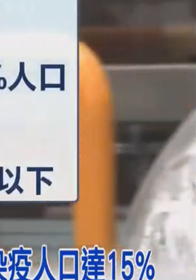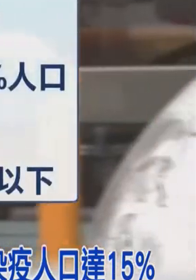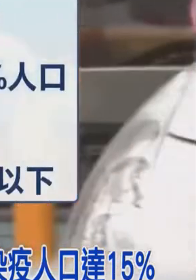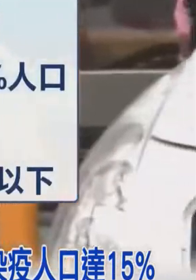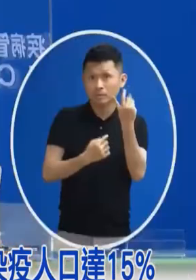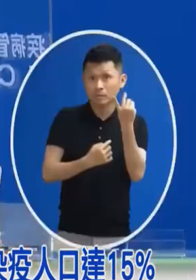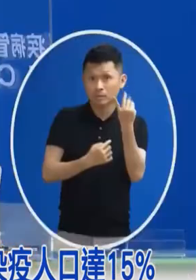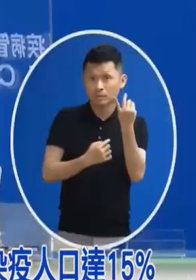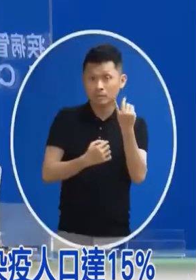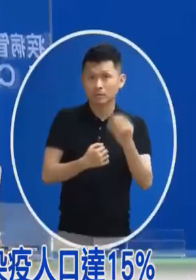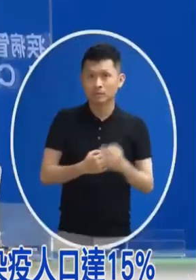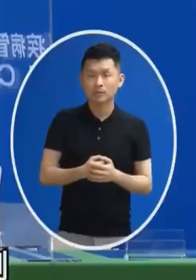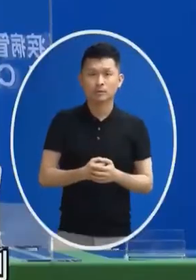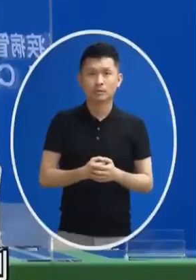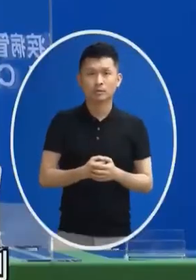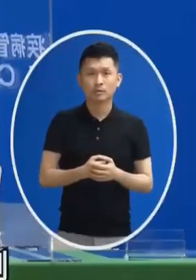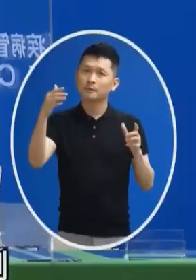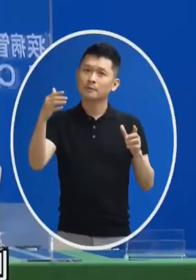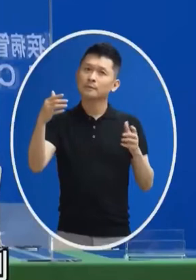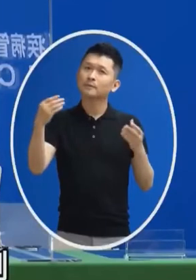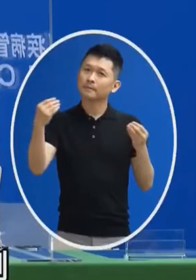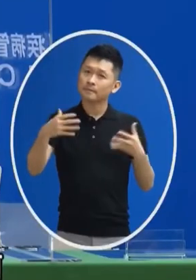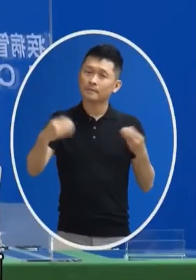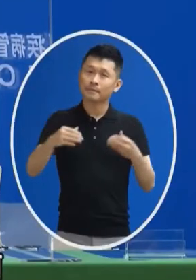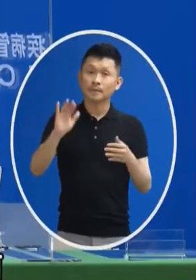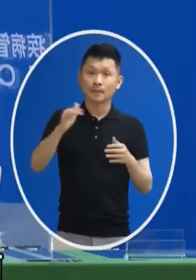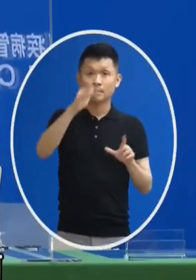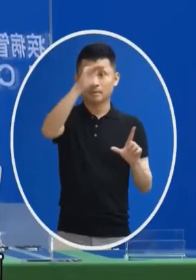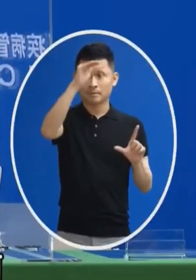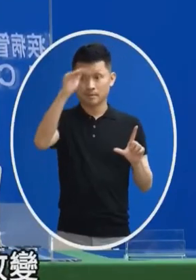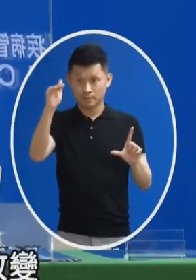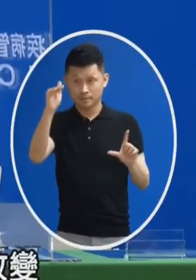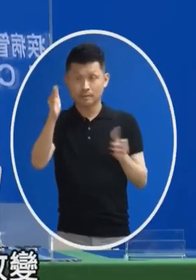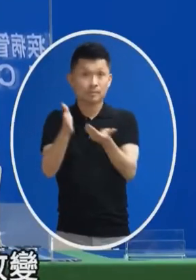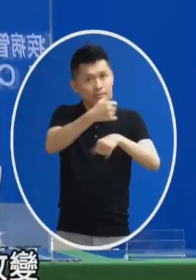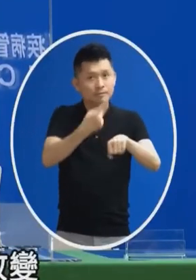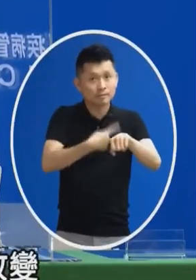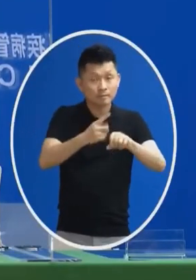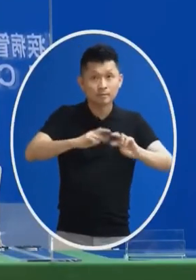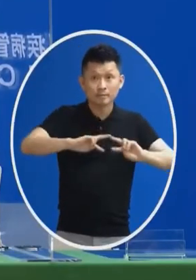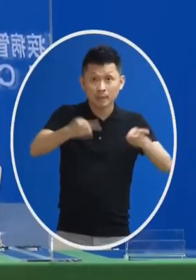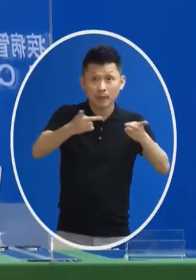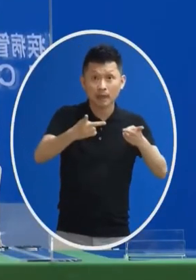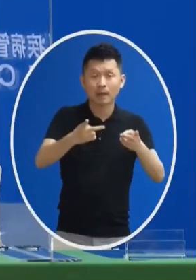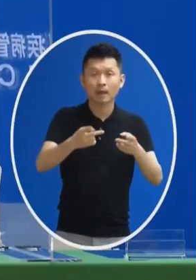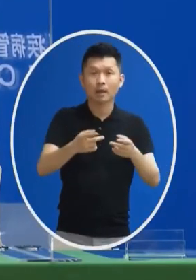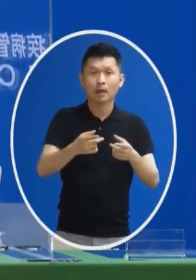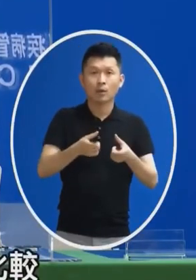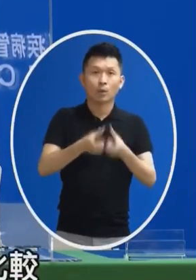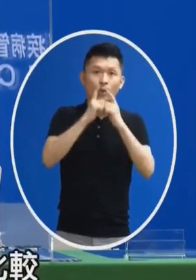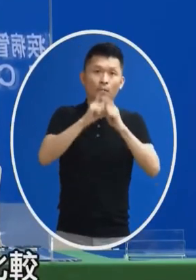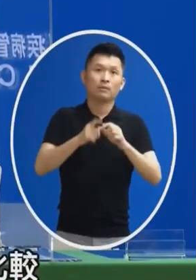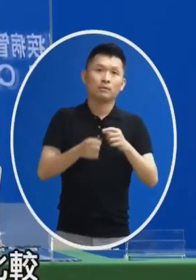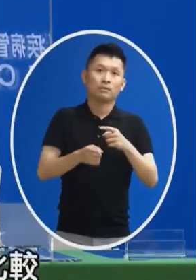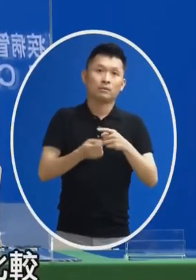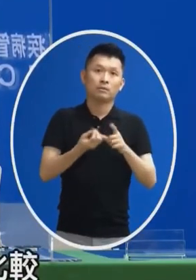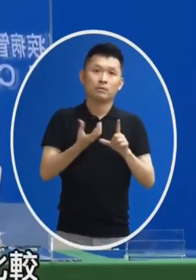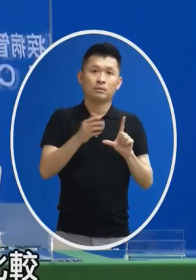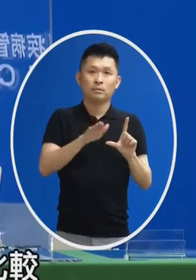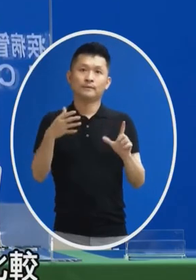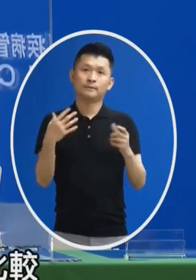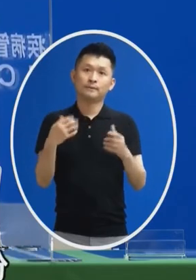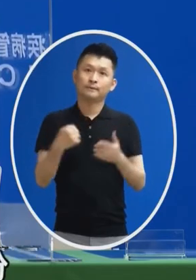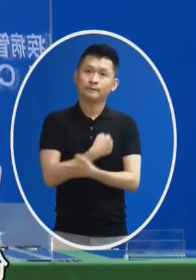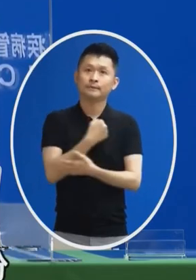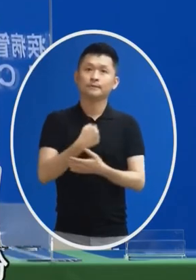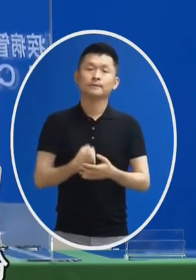可达低点。 事实上是也很难预测，到达那之前，是不是大家行为会改变，疫情又往上弹？那这个大概是目前一个